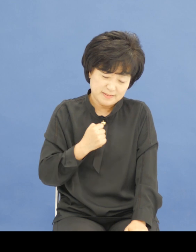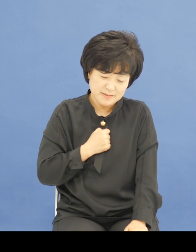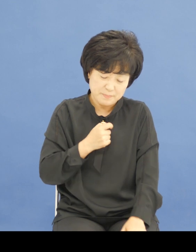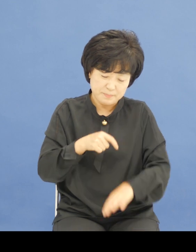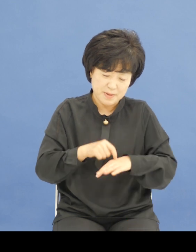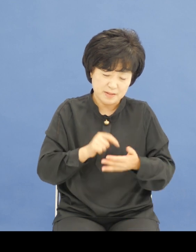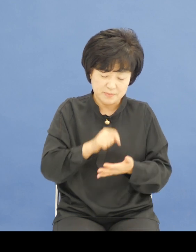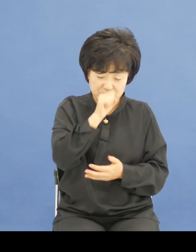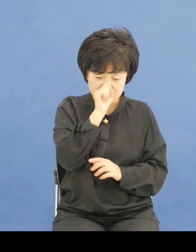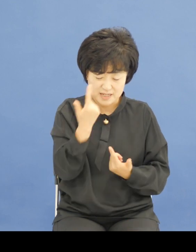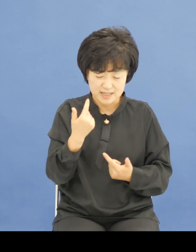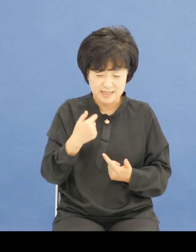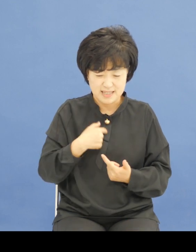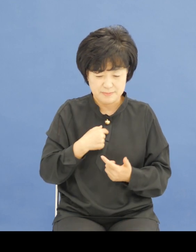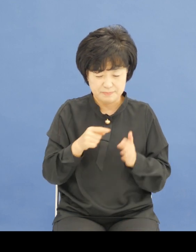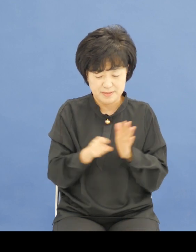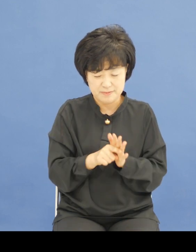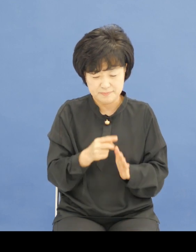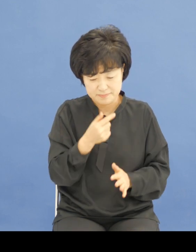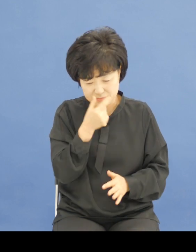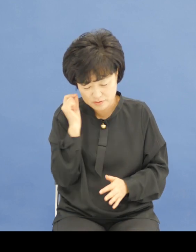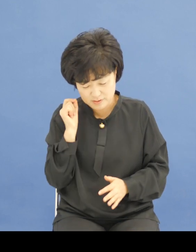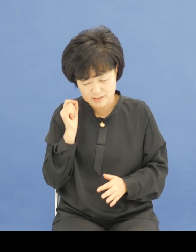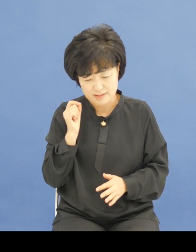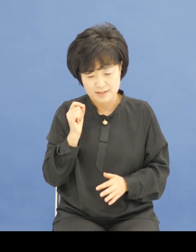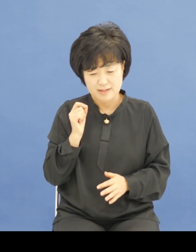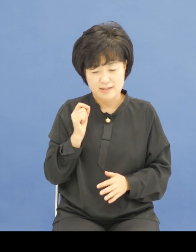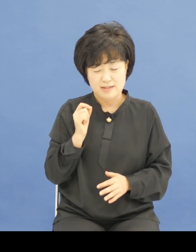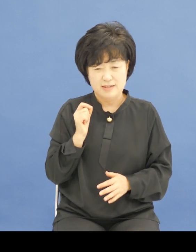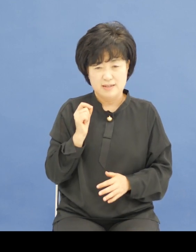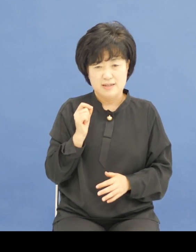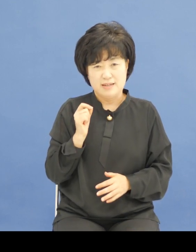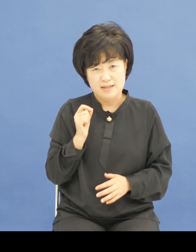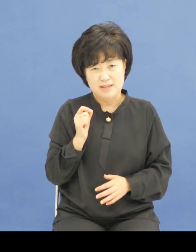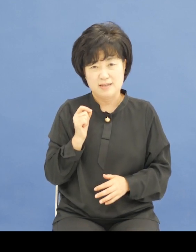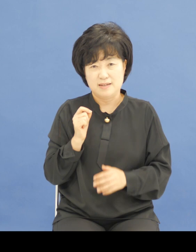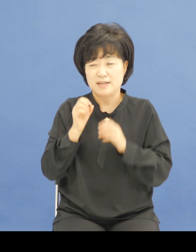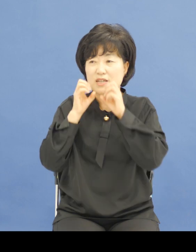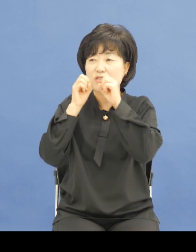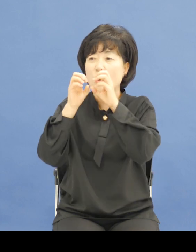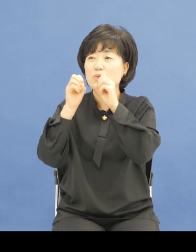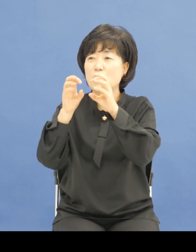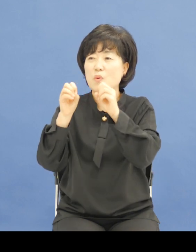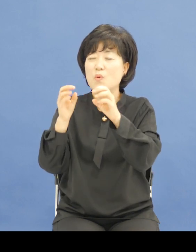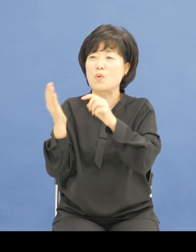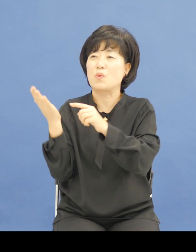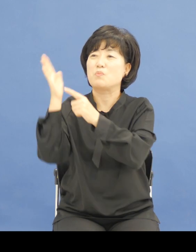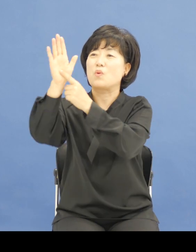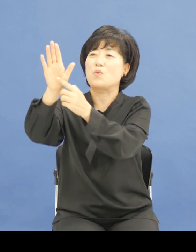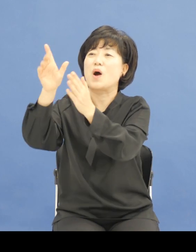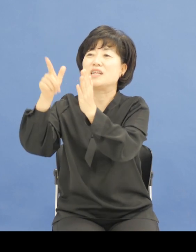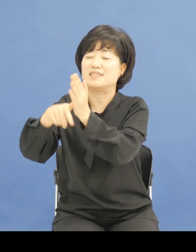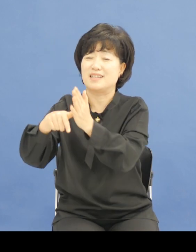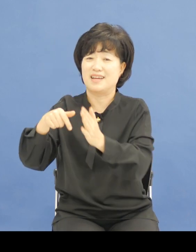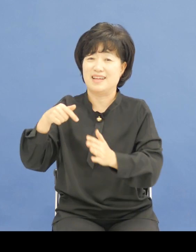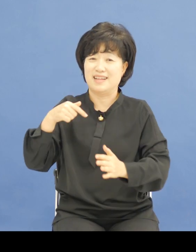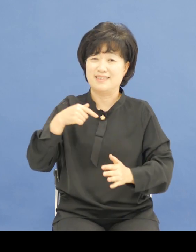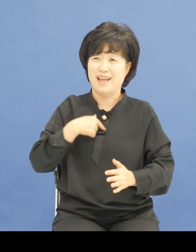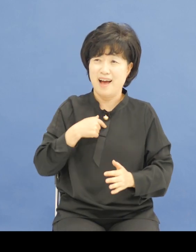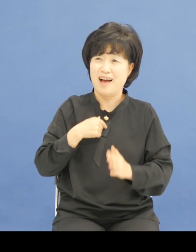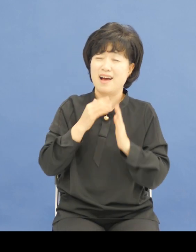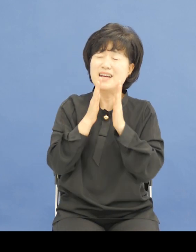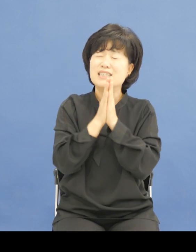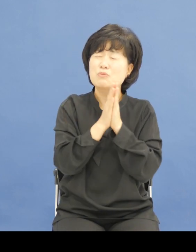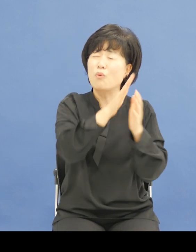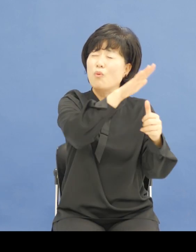안 좋았어요. 그래서 그런 마음으로 기도를 했단 말을 이제 선교보고 할 때도 하고. 아, 하셨어요? 왜, 내가